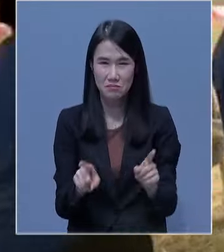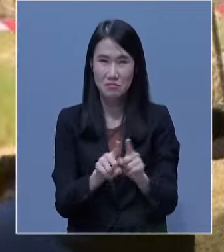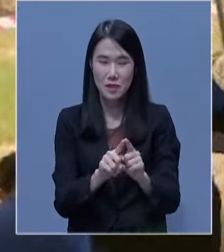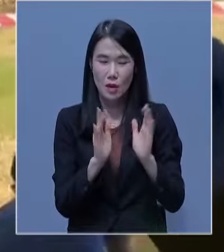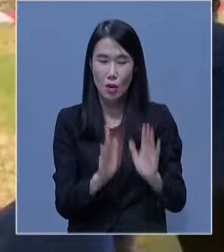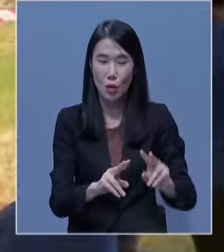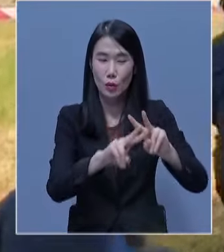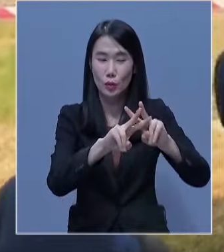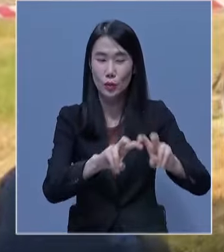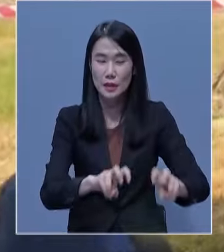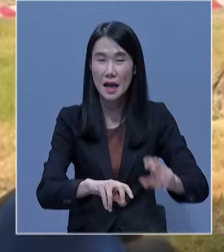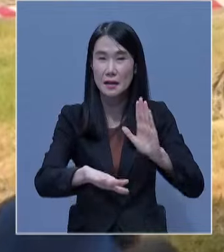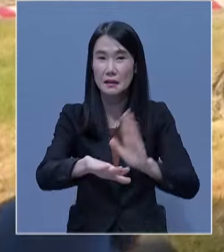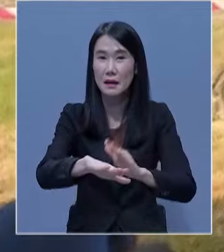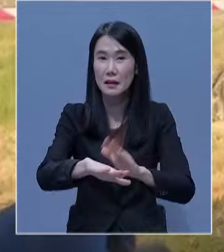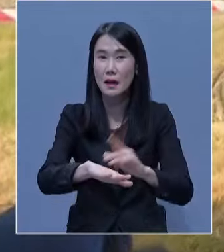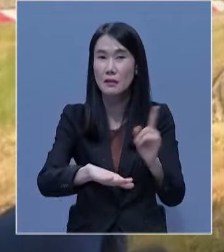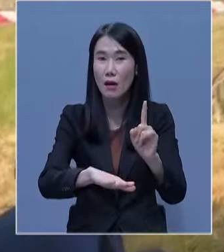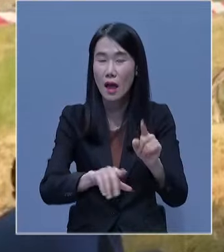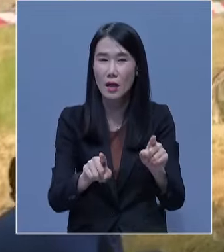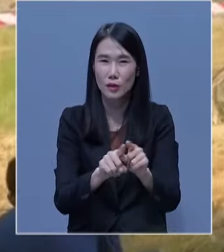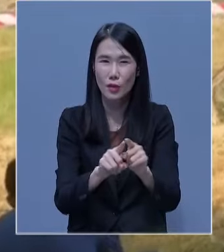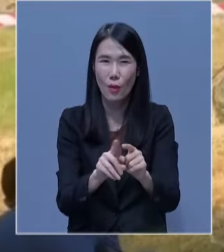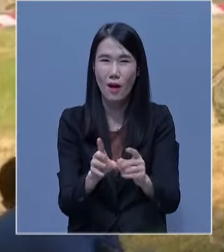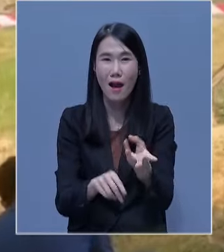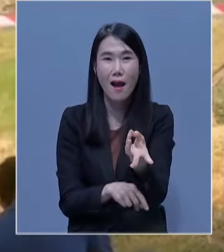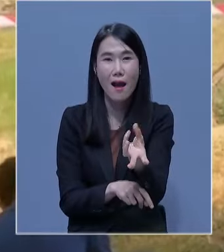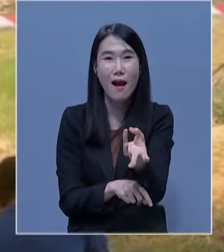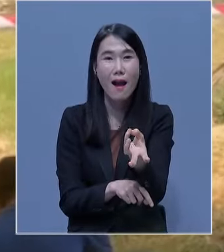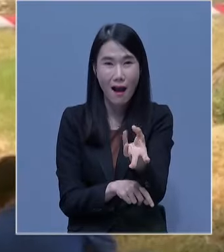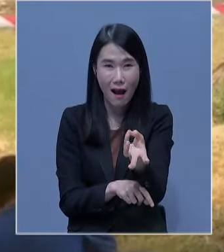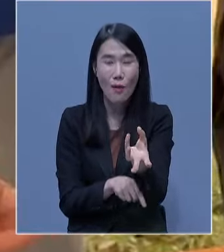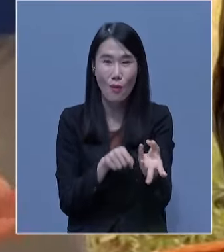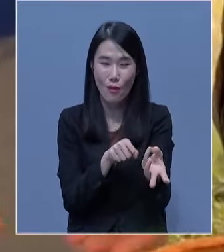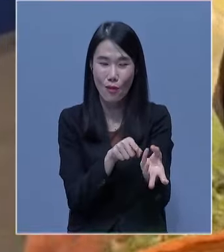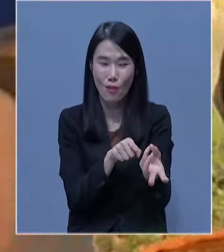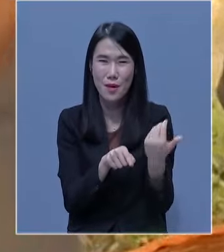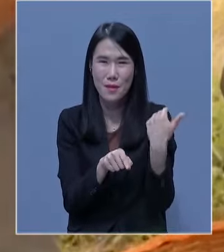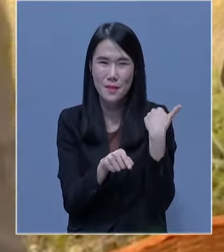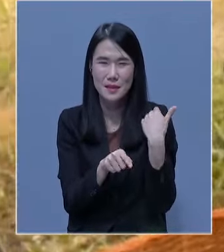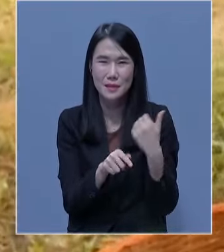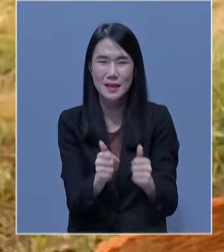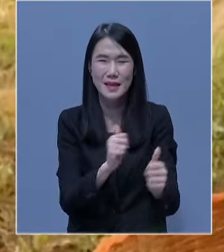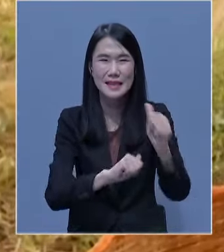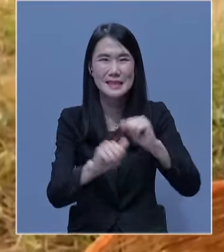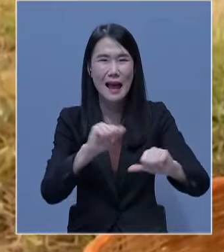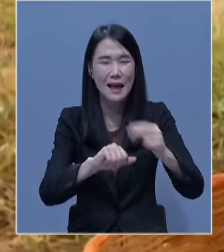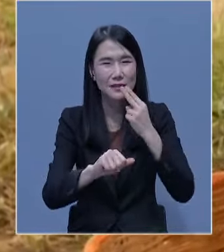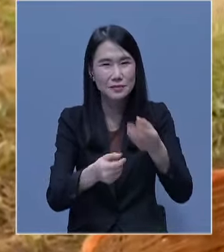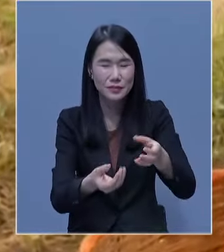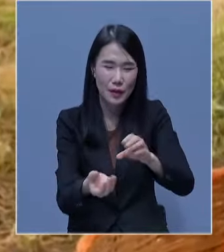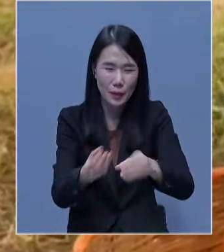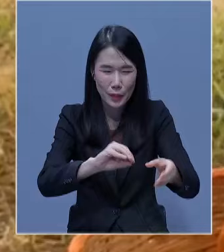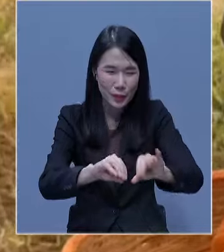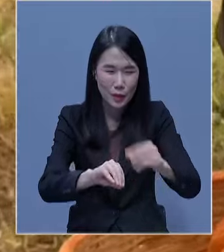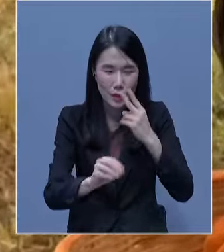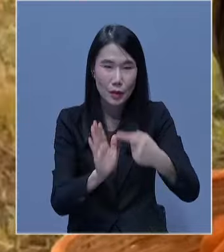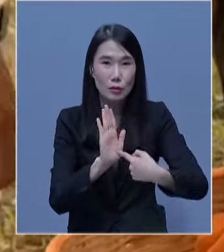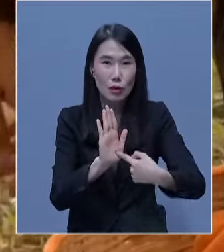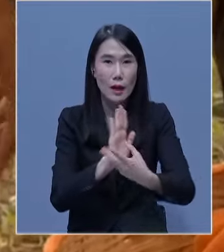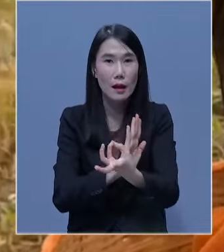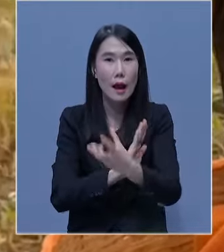าการออกมาท้วงติงเรื่องของสารอะฟลาทอกซินที่อยู่ในข้าวเนี่ยอาจารย์ออสไงใช่ไหมอาจารย์ออสบอกว่าได้ตัวอย่างข้